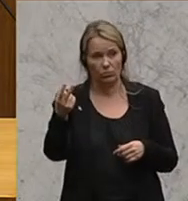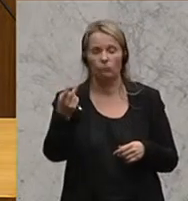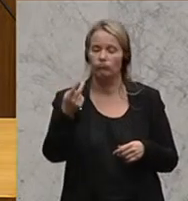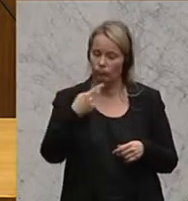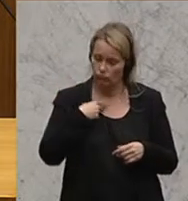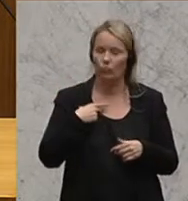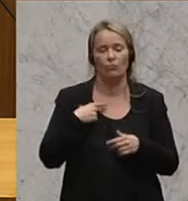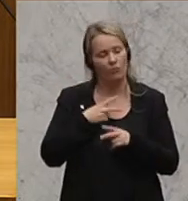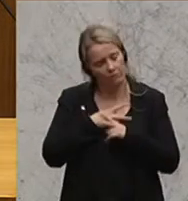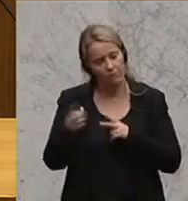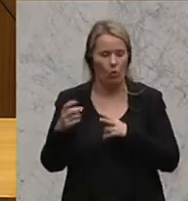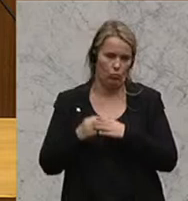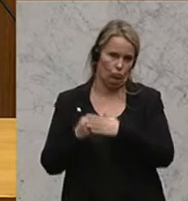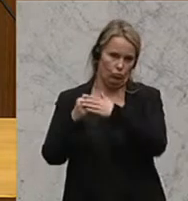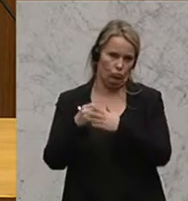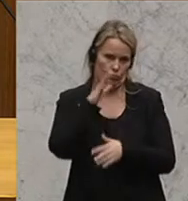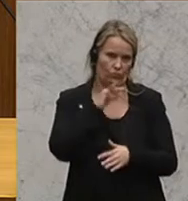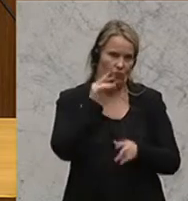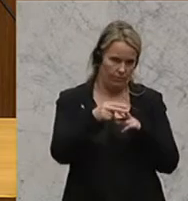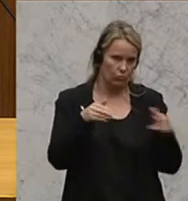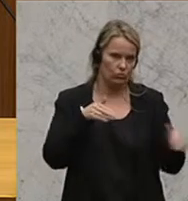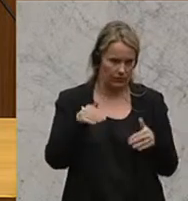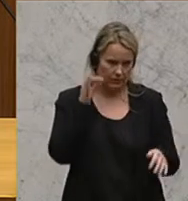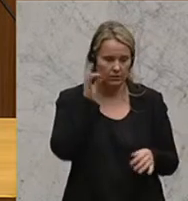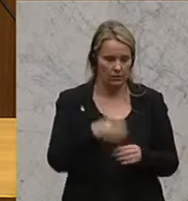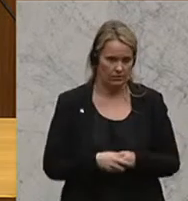volle Unterstützung haben, sehr geehrte Frau Bundesministerin.